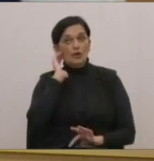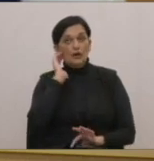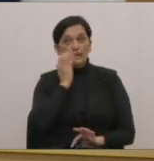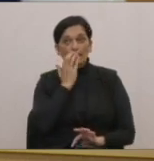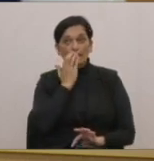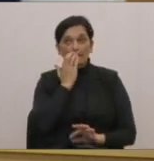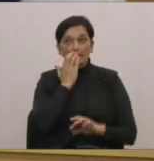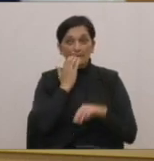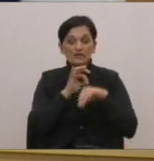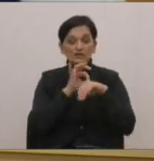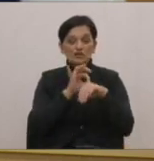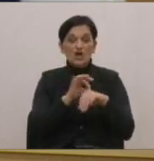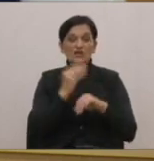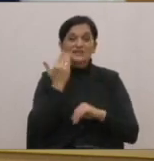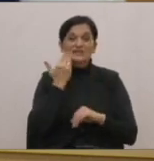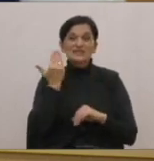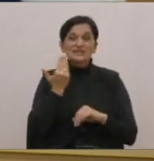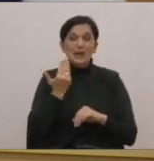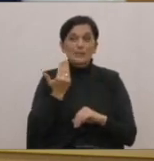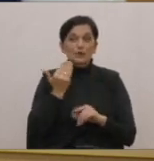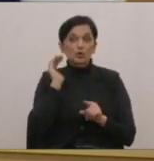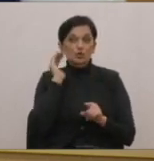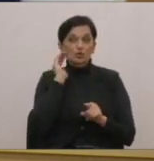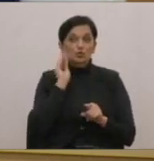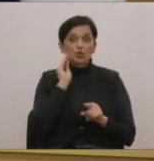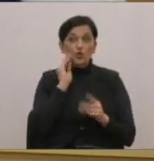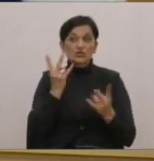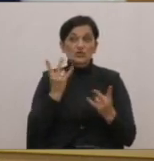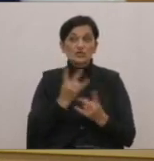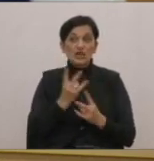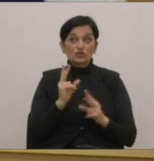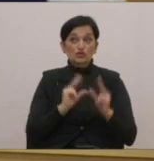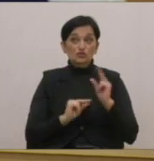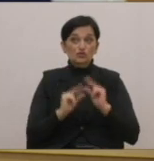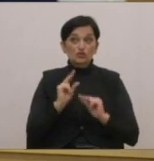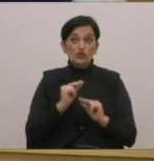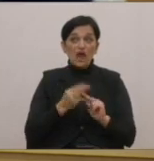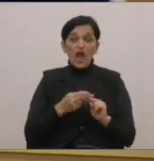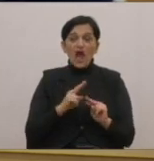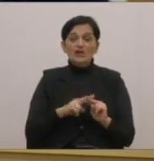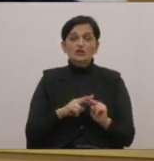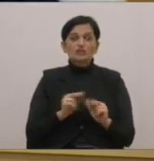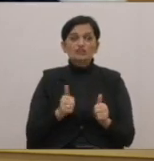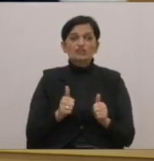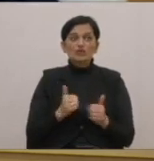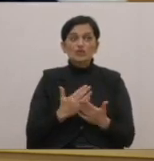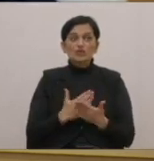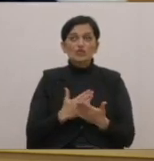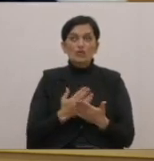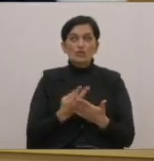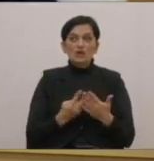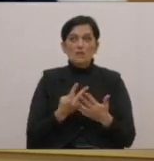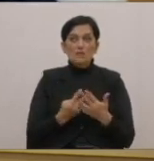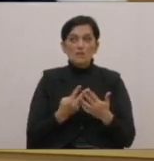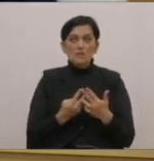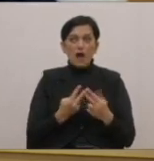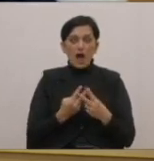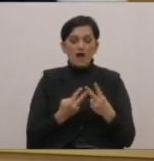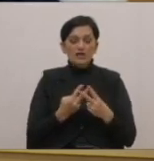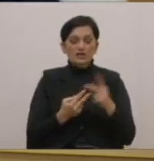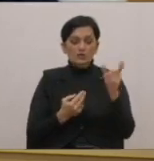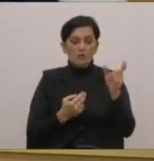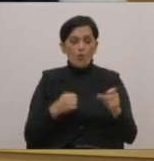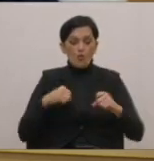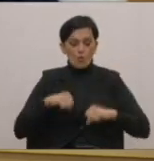მაშინ ჩაატარებს ზეპირ მოსმენას, როცა საჭიროდ ჩათვლის. ეს რანაირად არის პატიმართა უფლებების